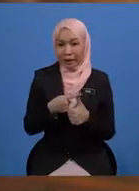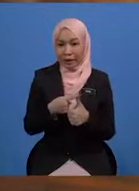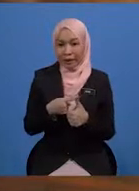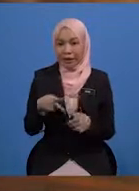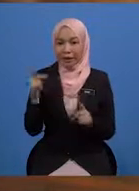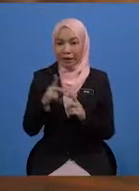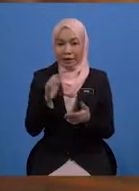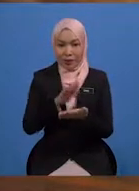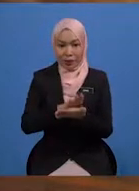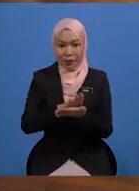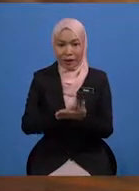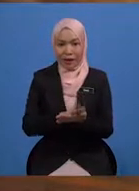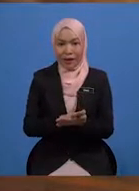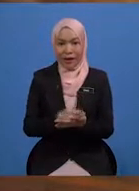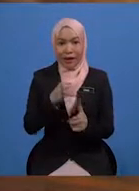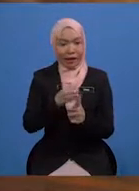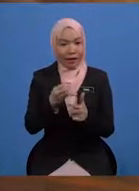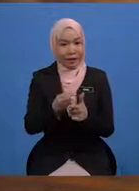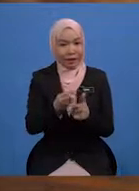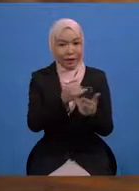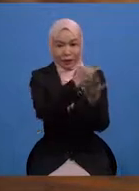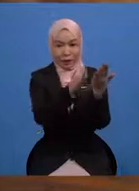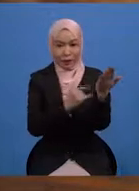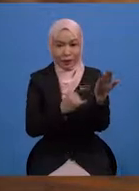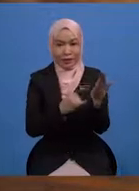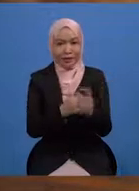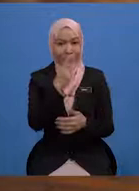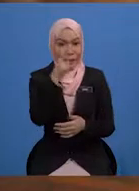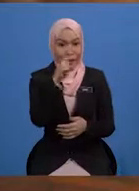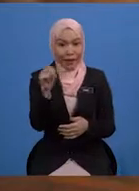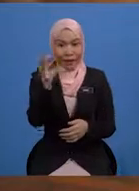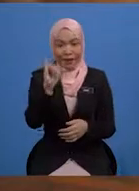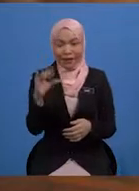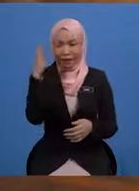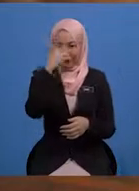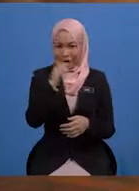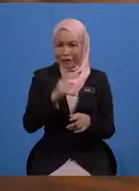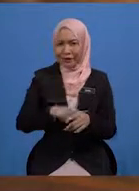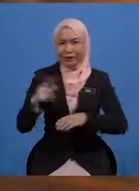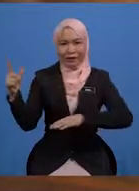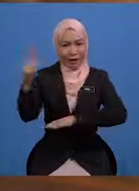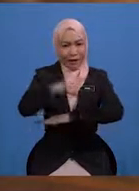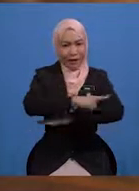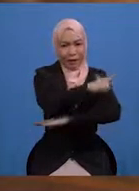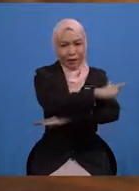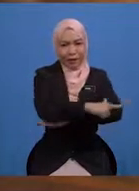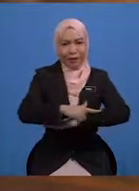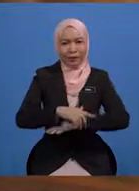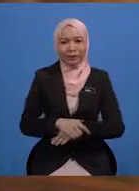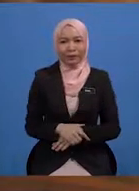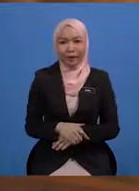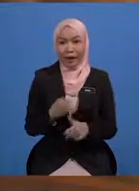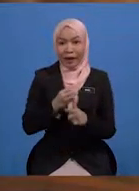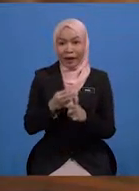Atau melukis pemandangan yang indah di tepi pantai? Atau juga kubahan set